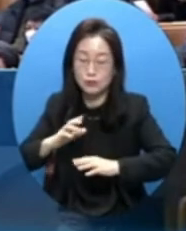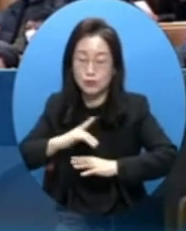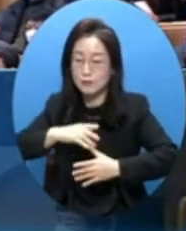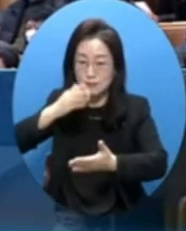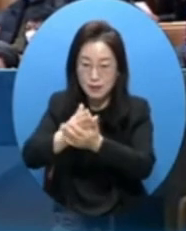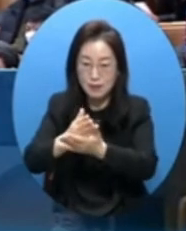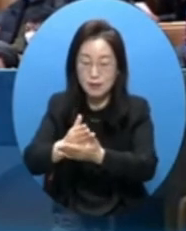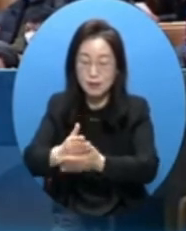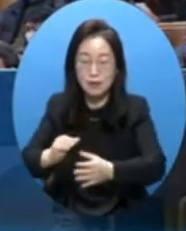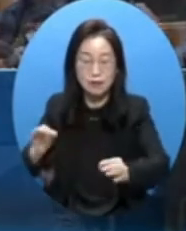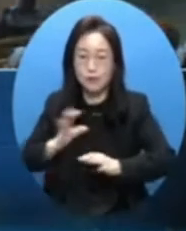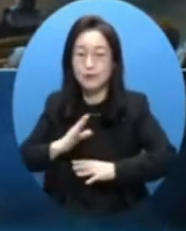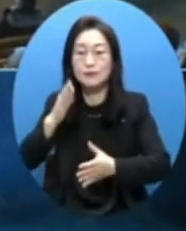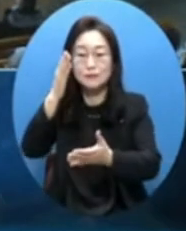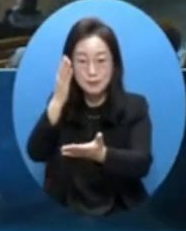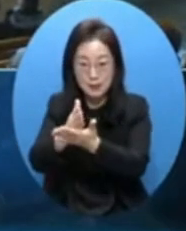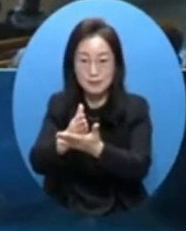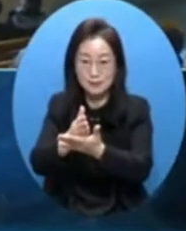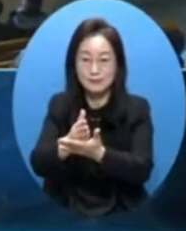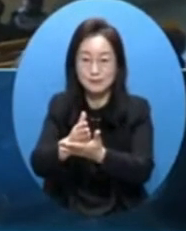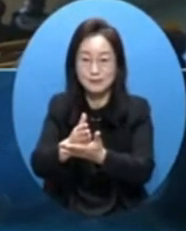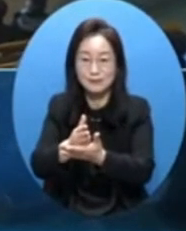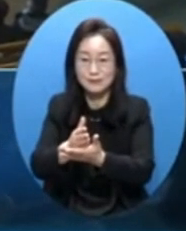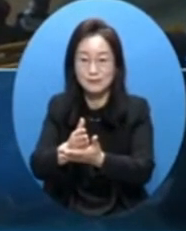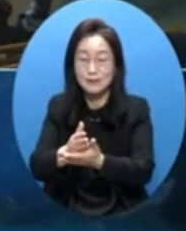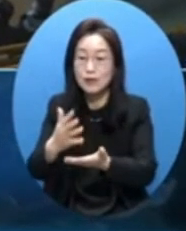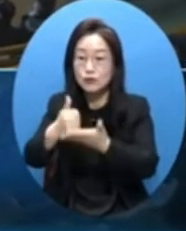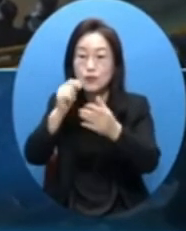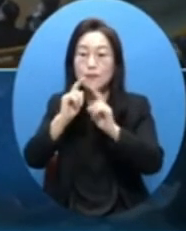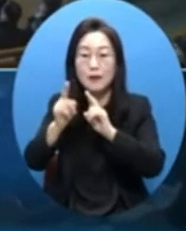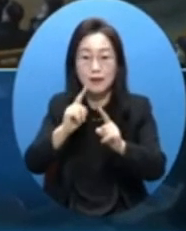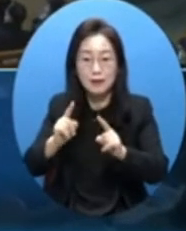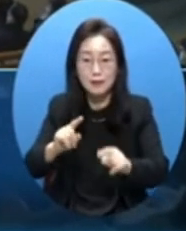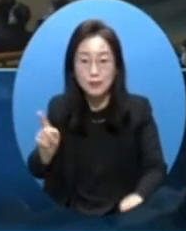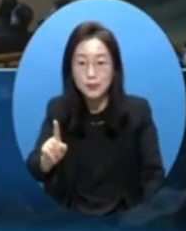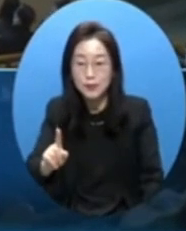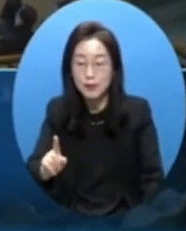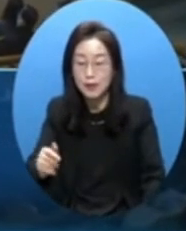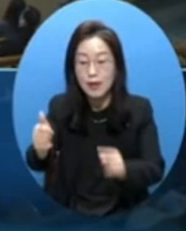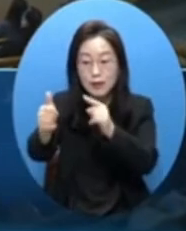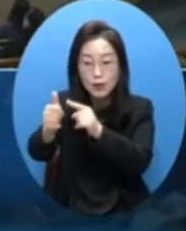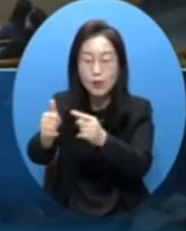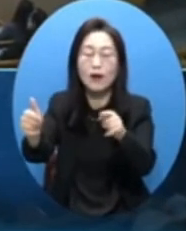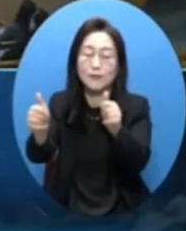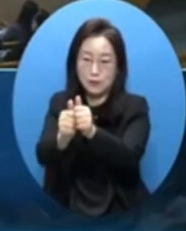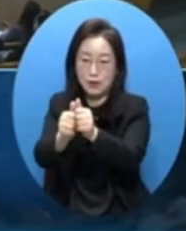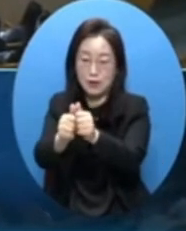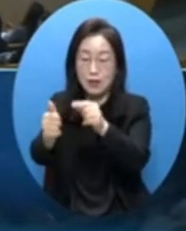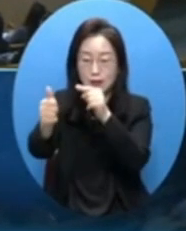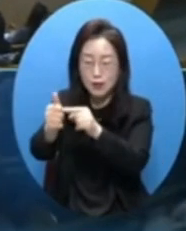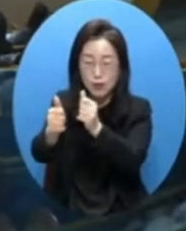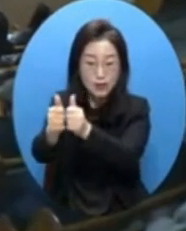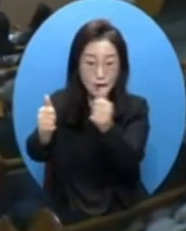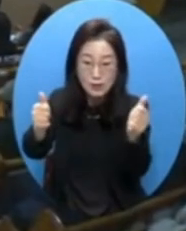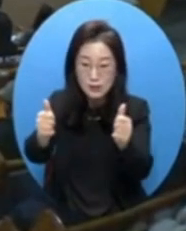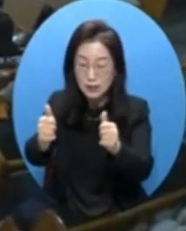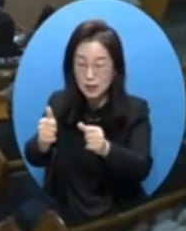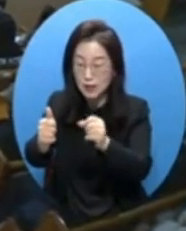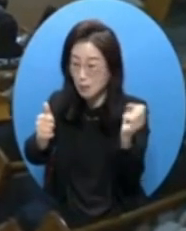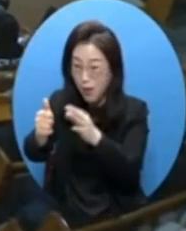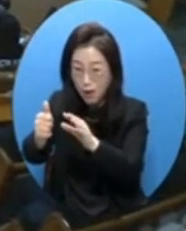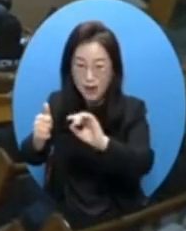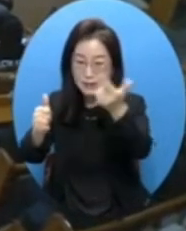말라 놀라지 말라. 주님 말씀하십니다. 내가 너와 함께하리라. 내가 너를 떠나지 아니하며 버리지